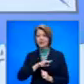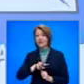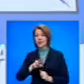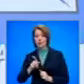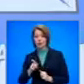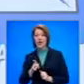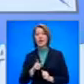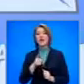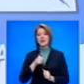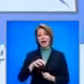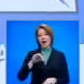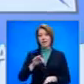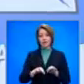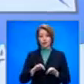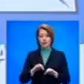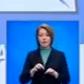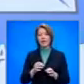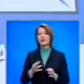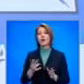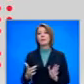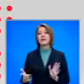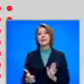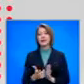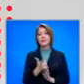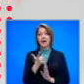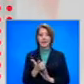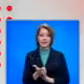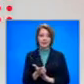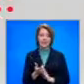на 14 ноември да гласува с бюлетина номер 17. Купуването